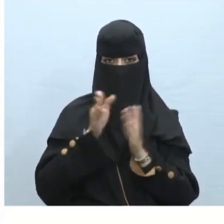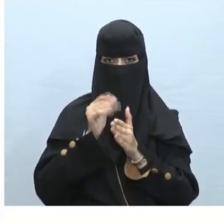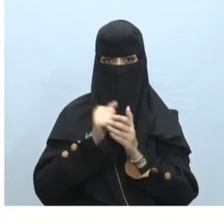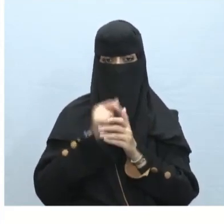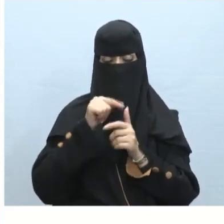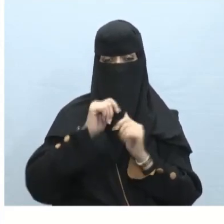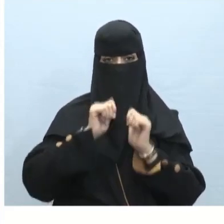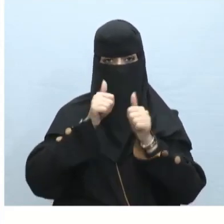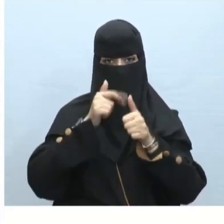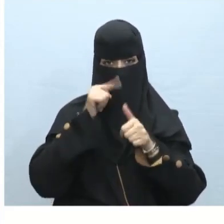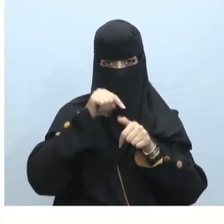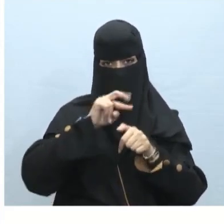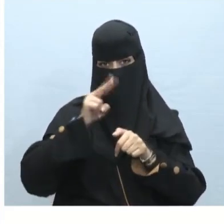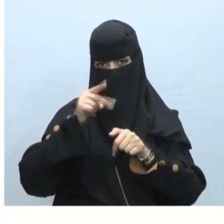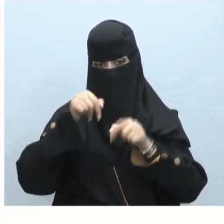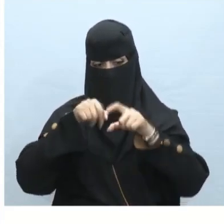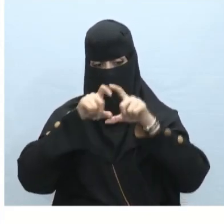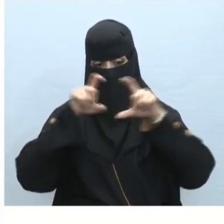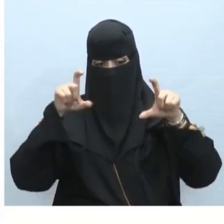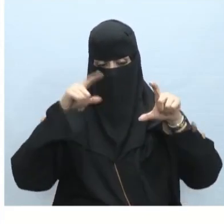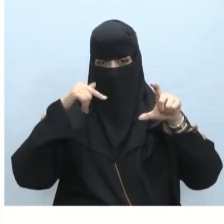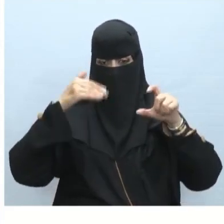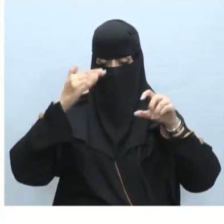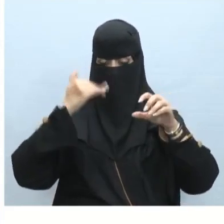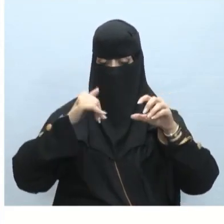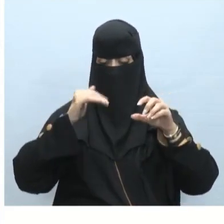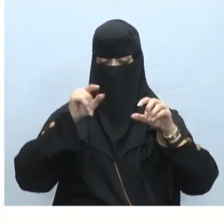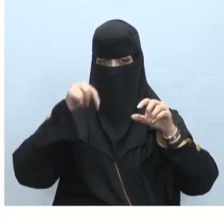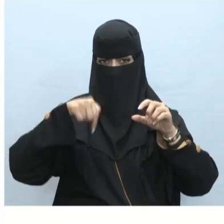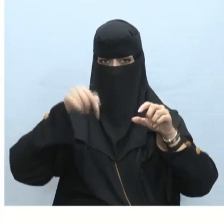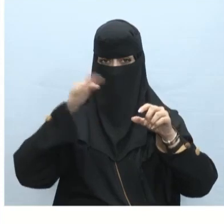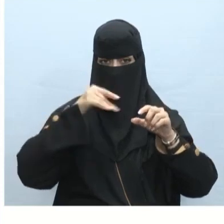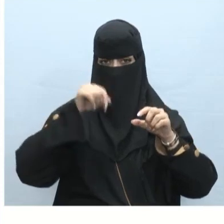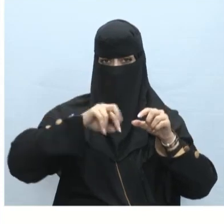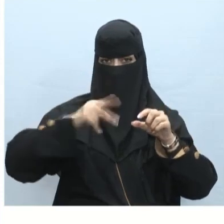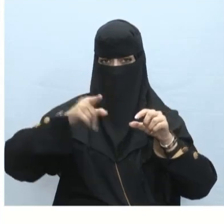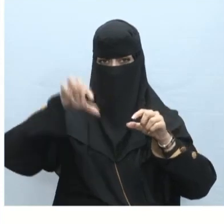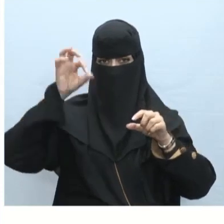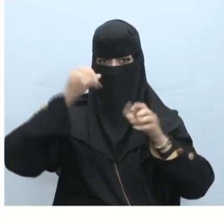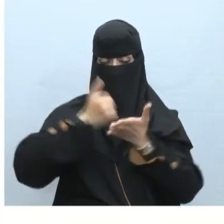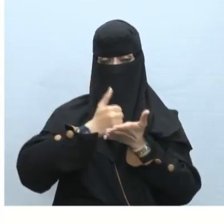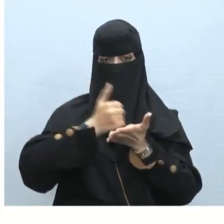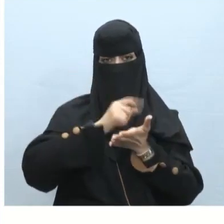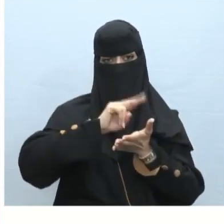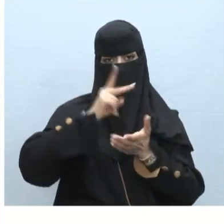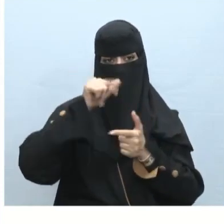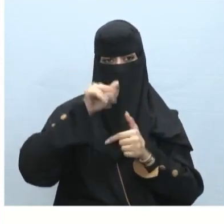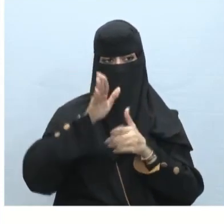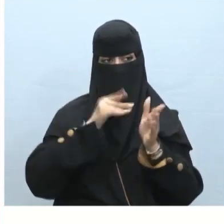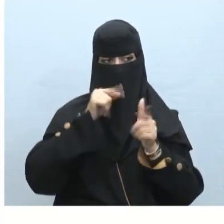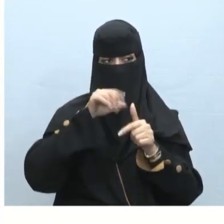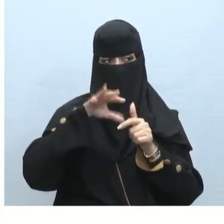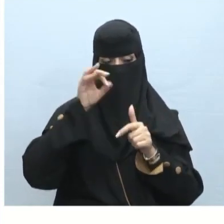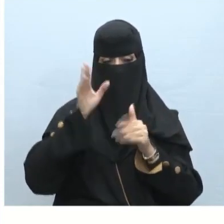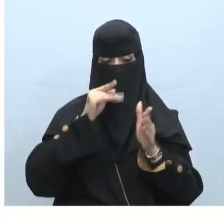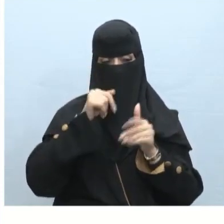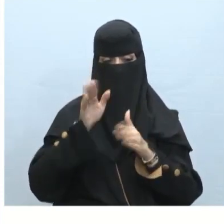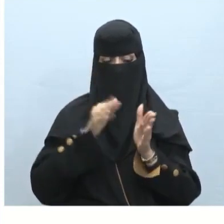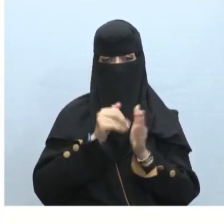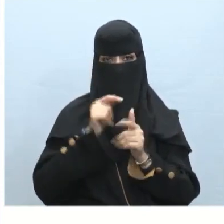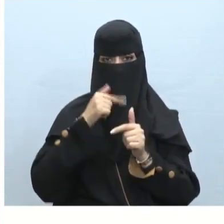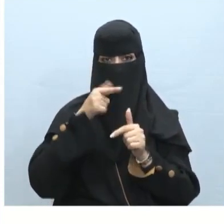تستطيع بعد الضغط على السهم المتجه للاسفل استخدام انماط مختلفه من من انماط